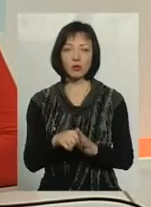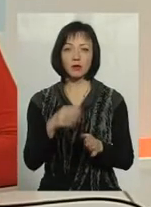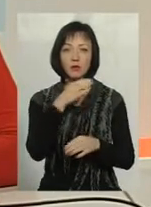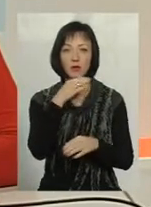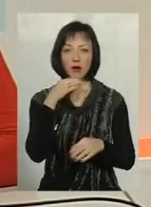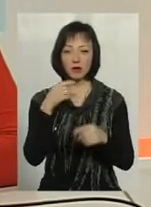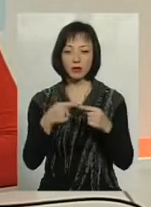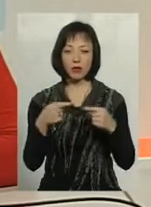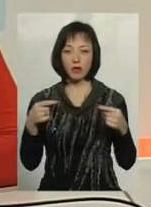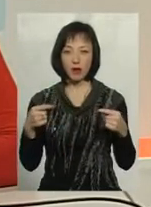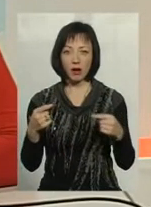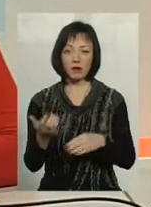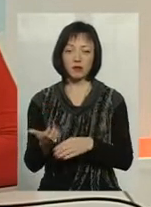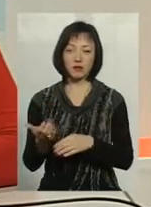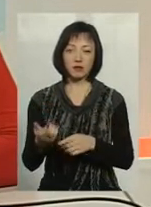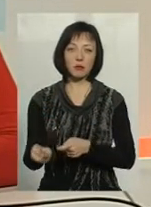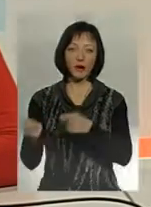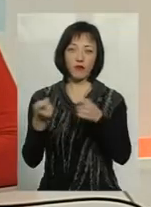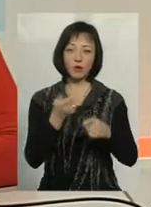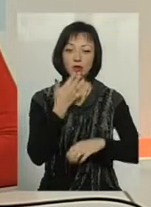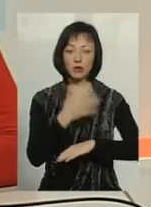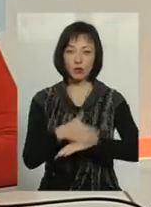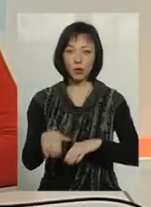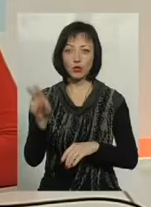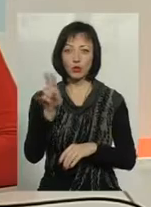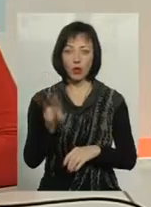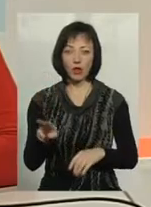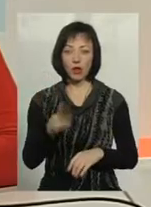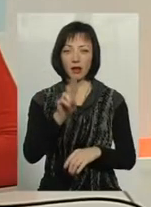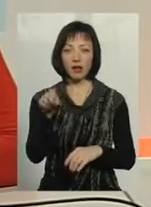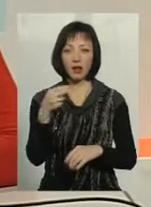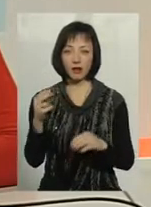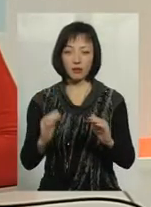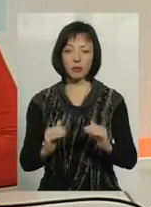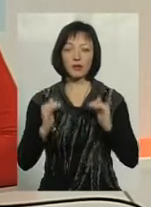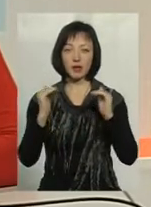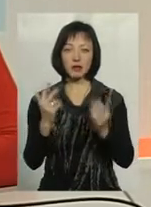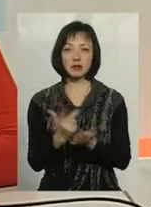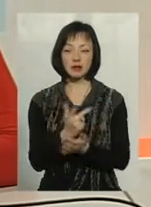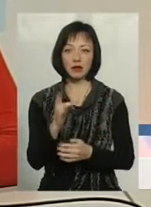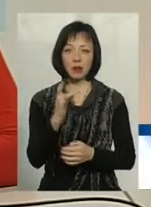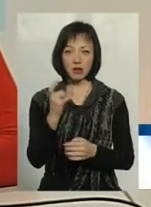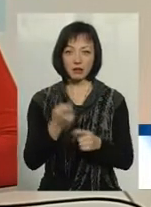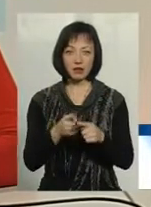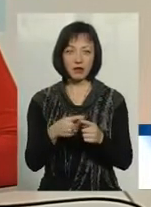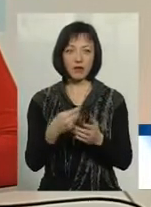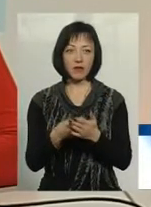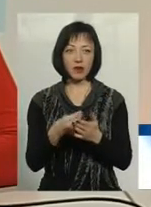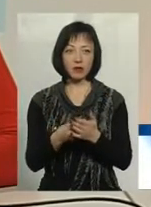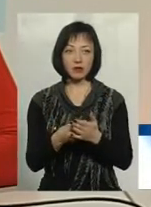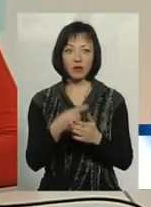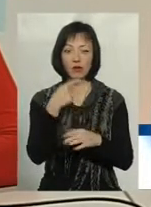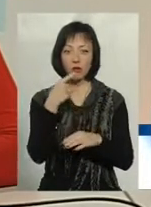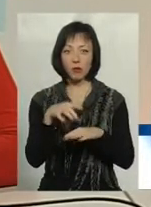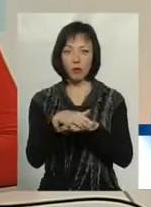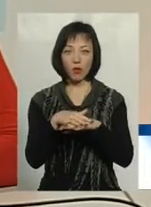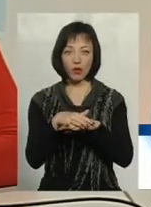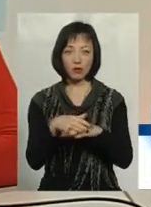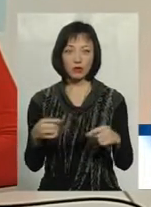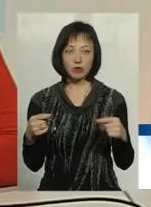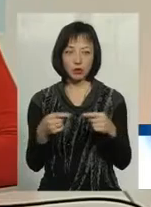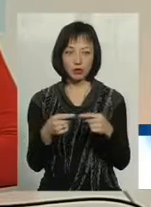не хочу сказати, що ті, які там торгують і на ринку, і тут, де на продовольчому, вони дуже собі наживаються. Таке